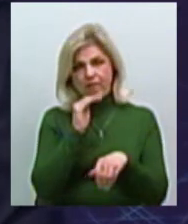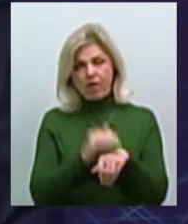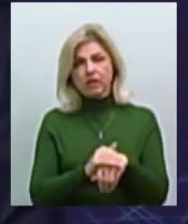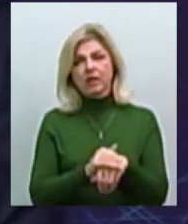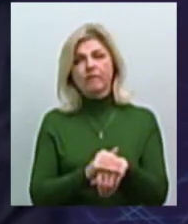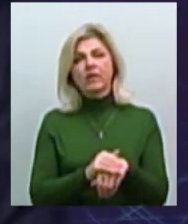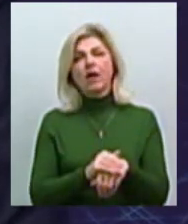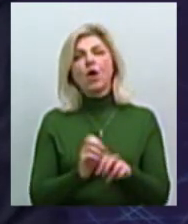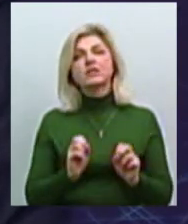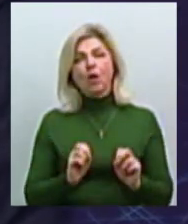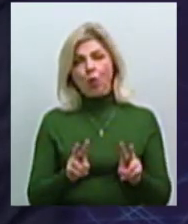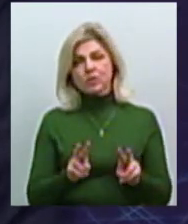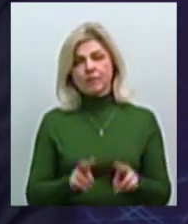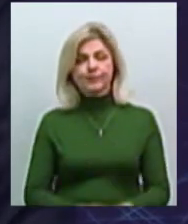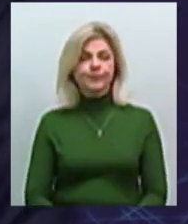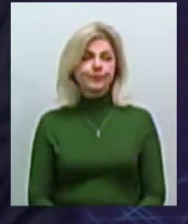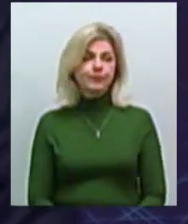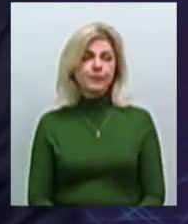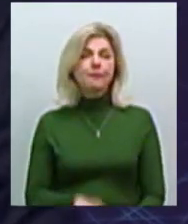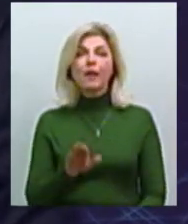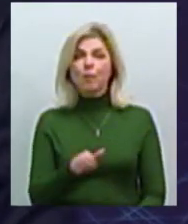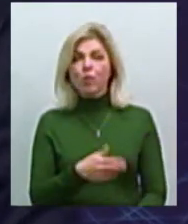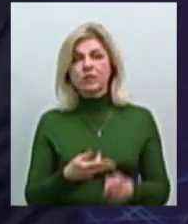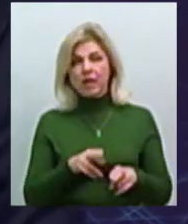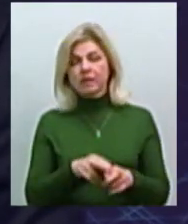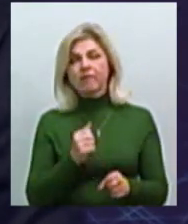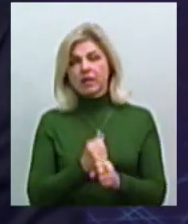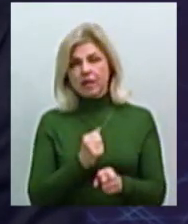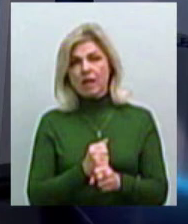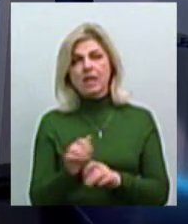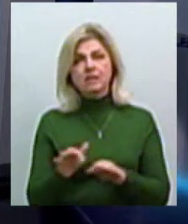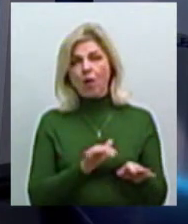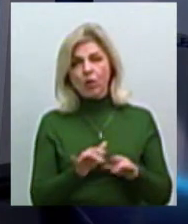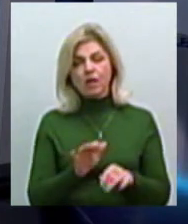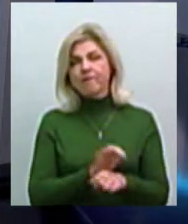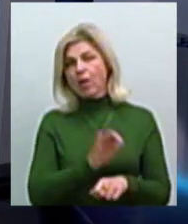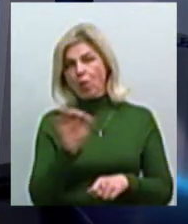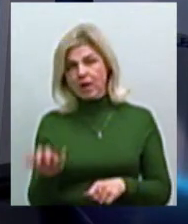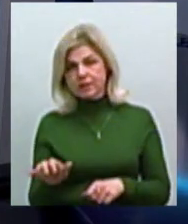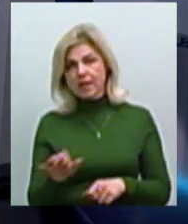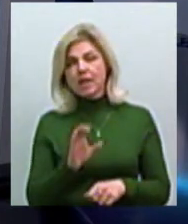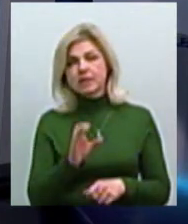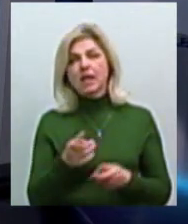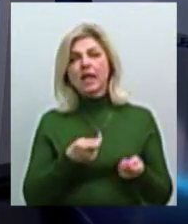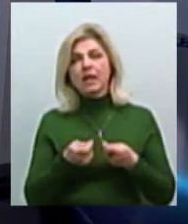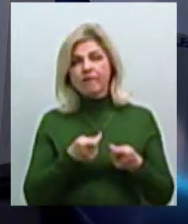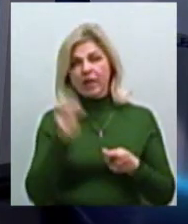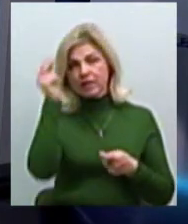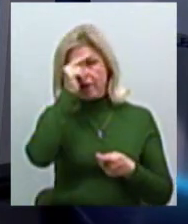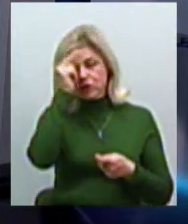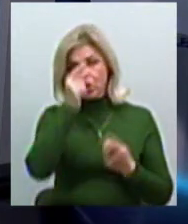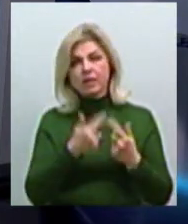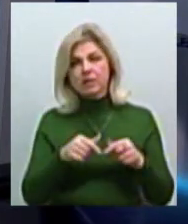виявлена загроза. Після цього проводяться заходи з евакуації. Тобто з керівниками навчальних закладів і